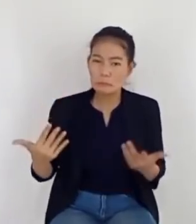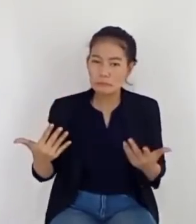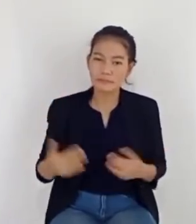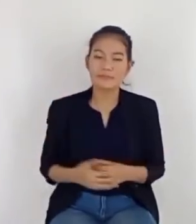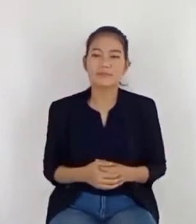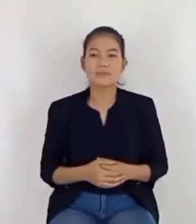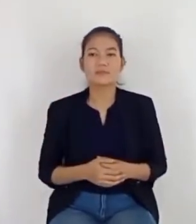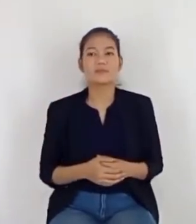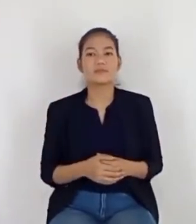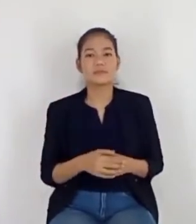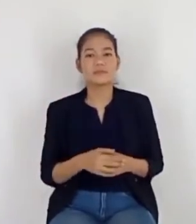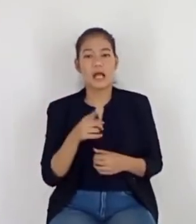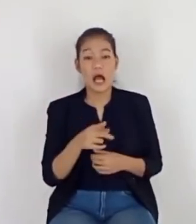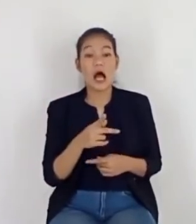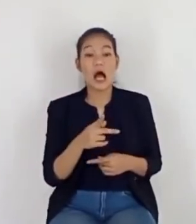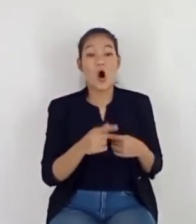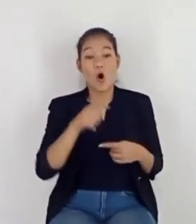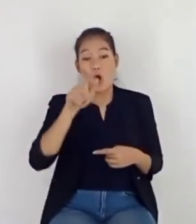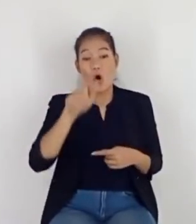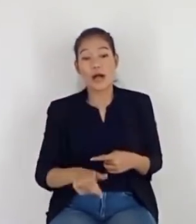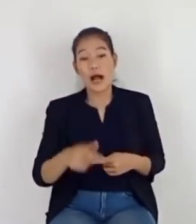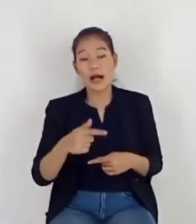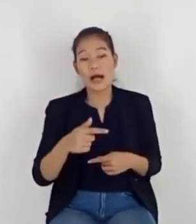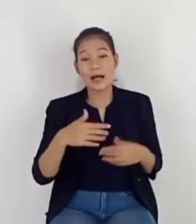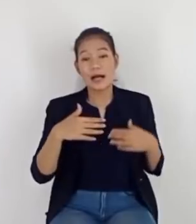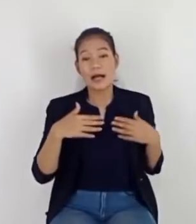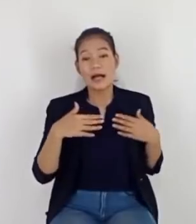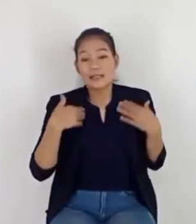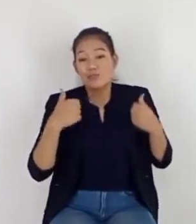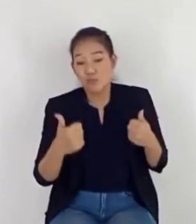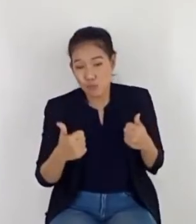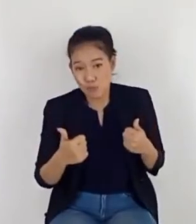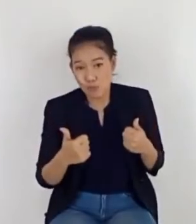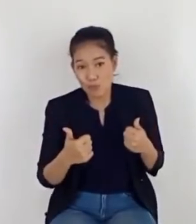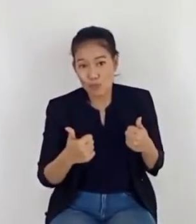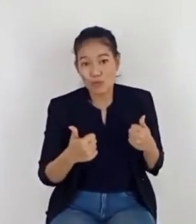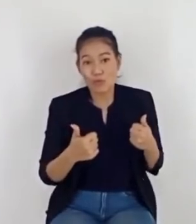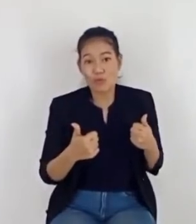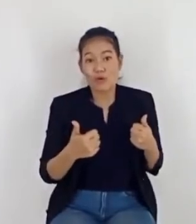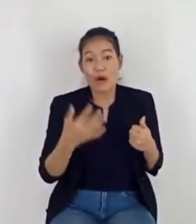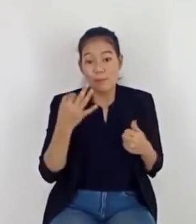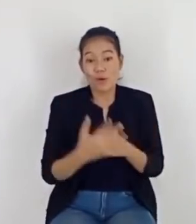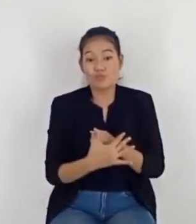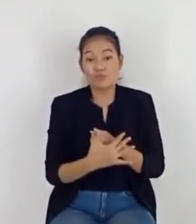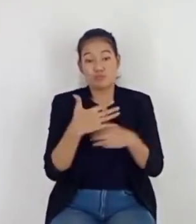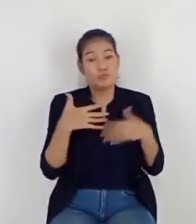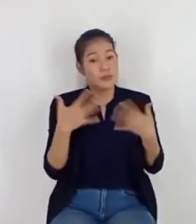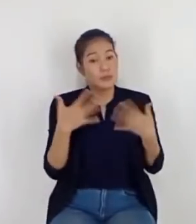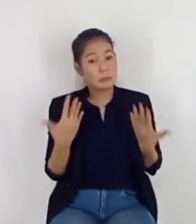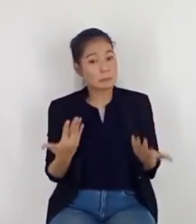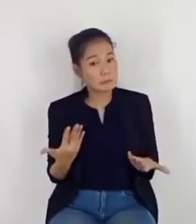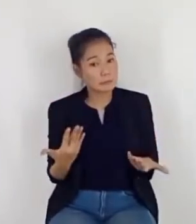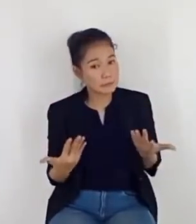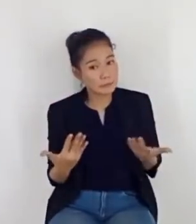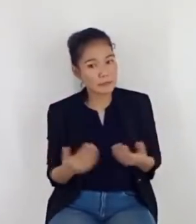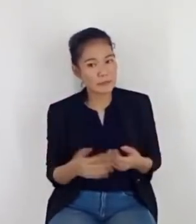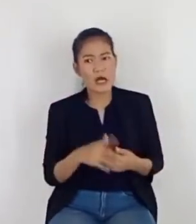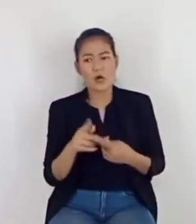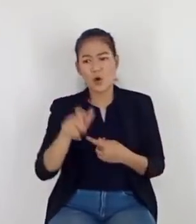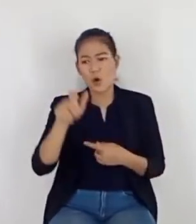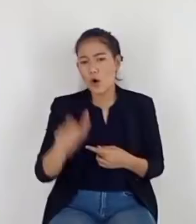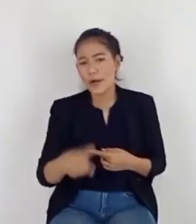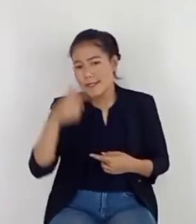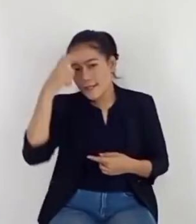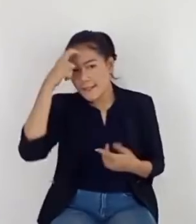Apakah saat sembuh baru kita mengalami penghiburan? Kalau sedang